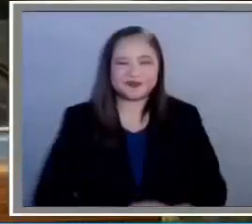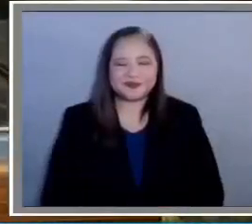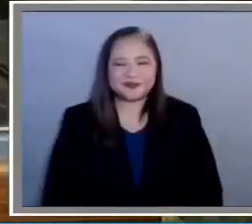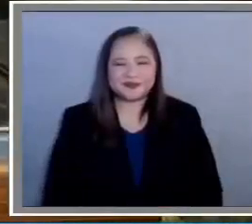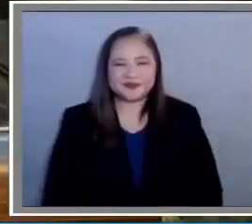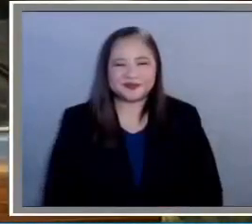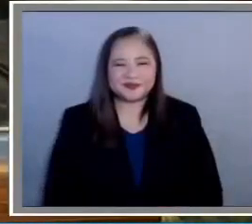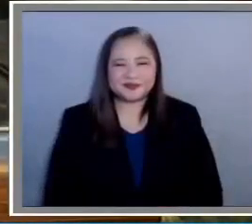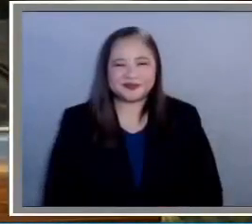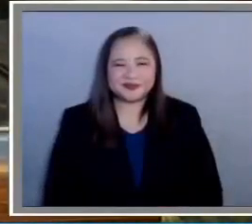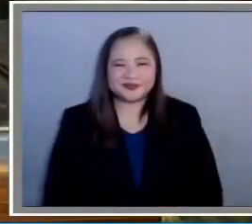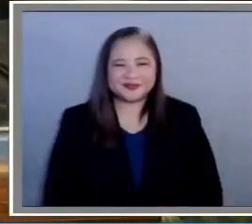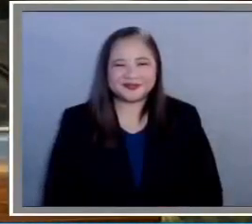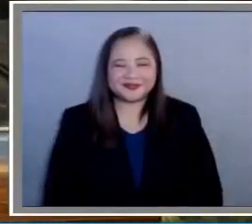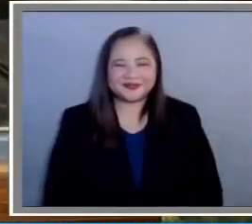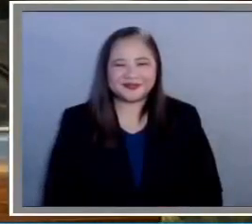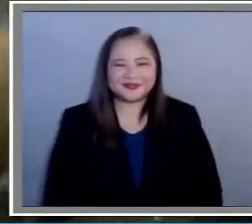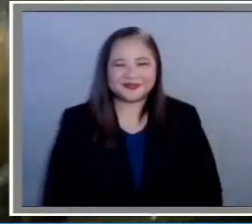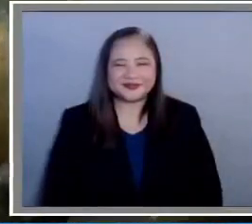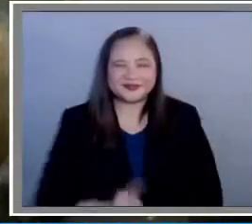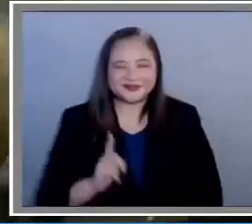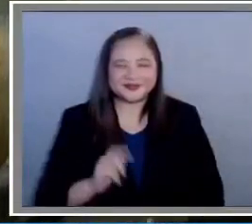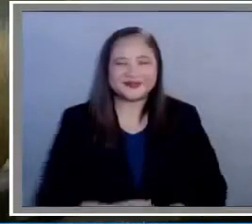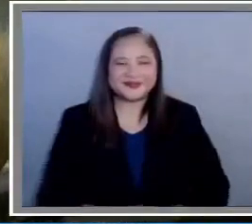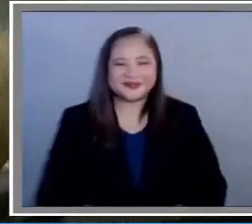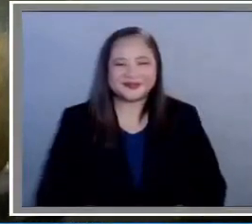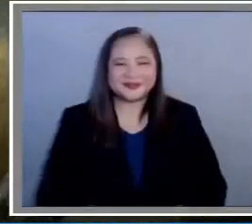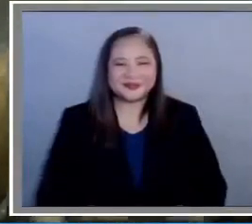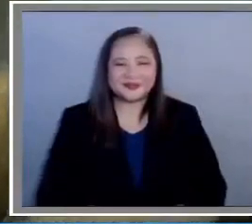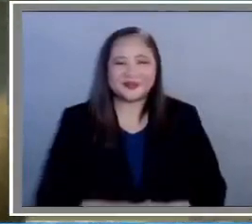Oop! Daling. So gusto ko yung ganyan.